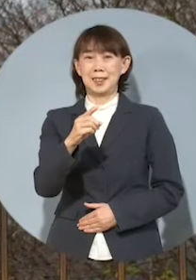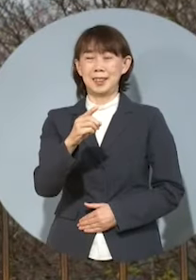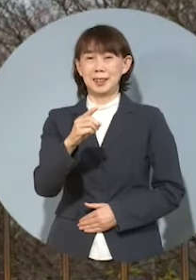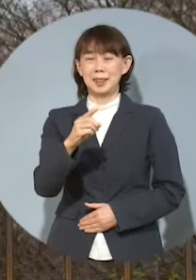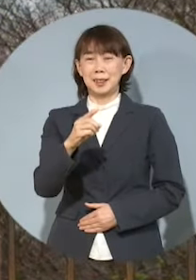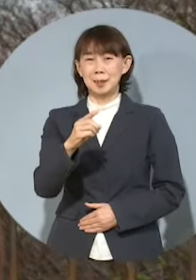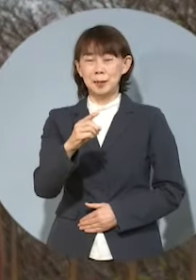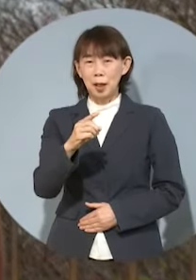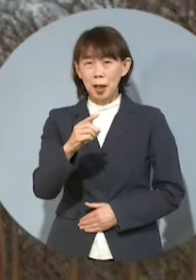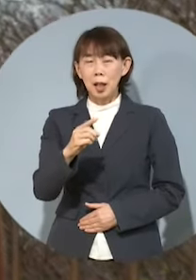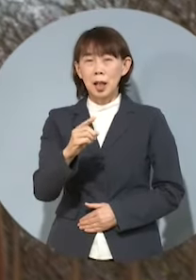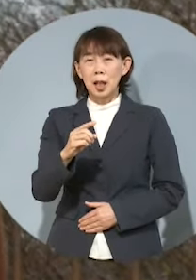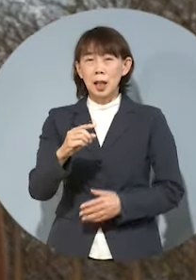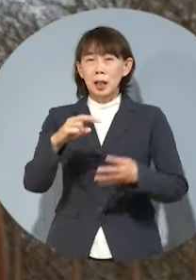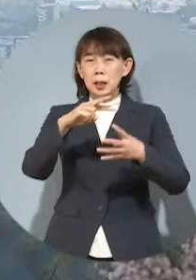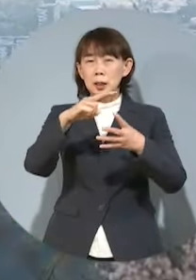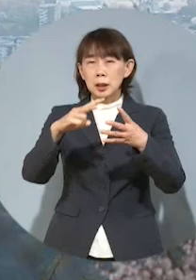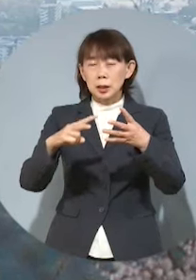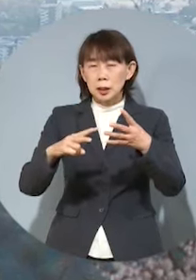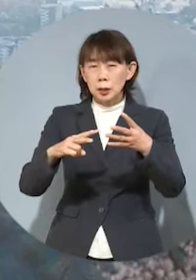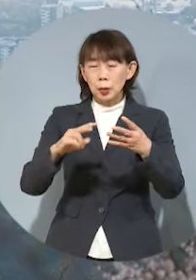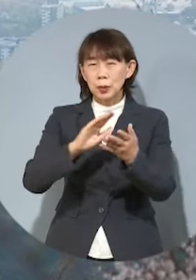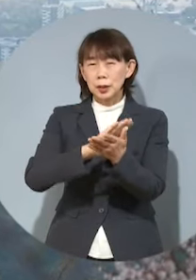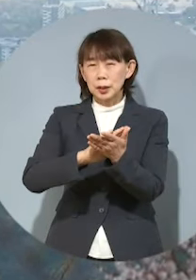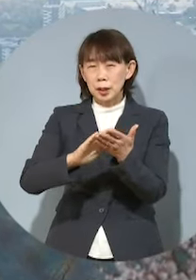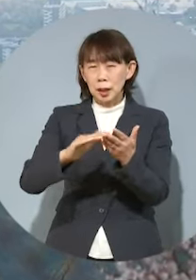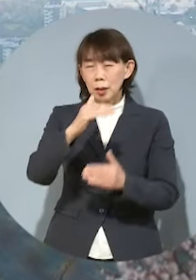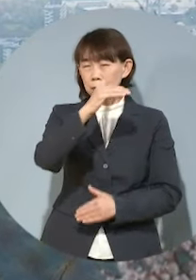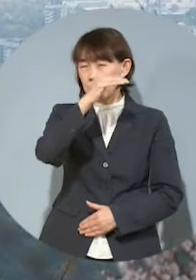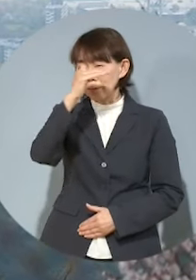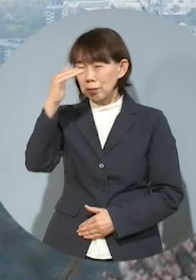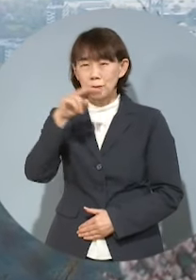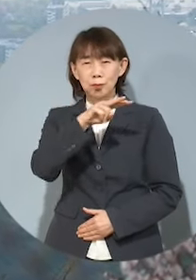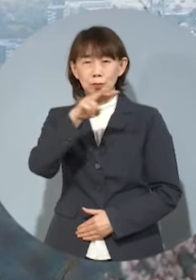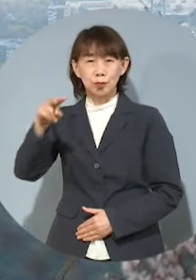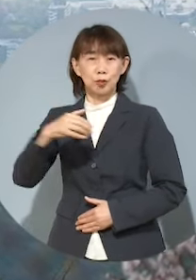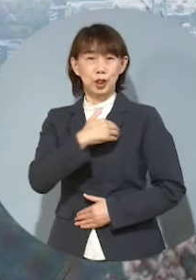四季折々の東京が一望できます。